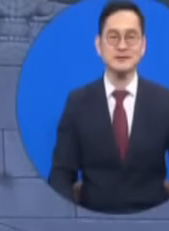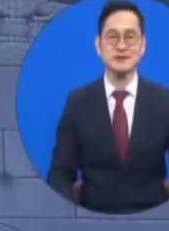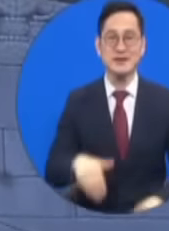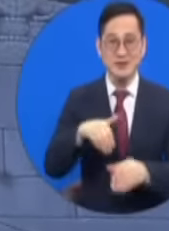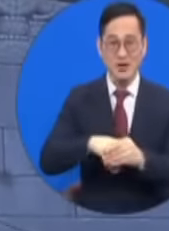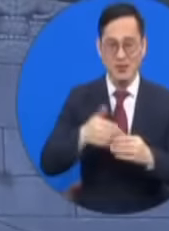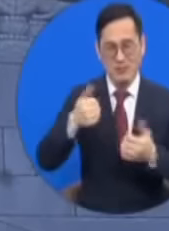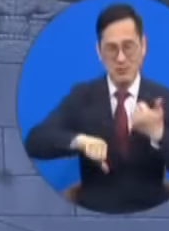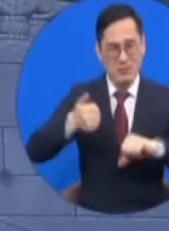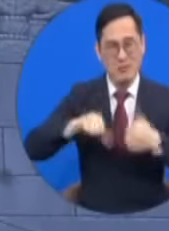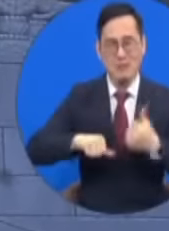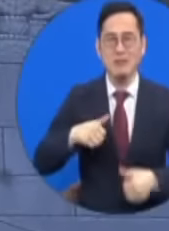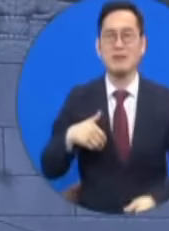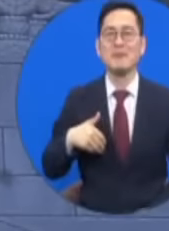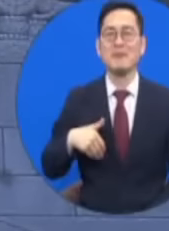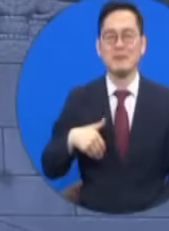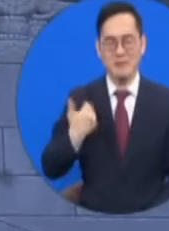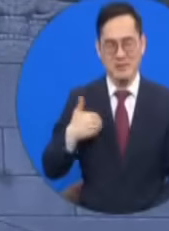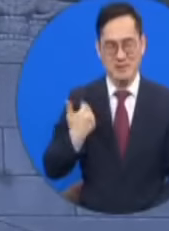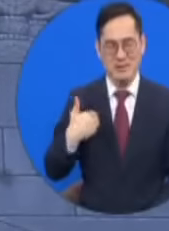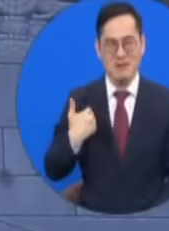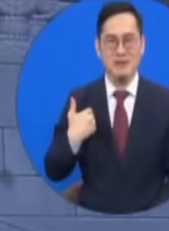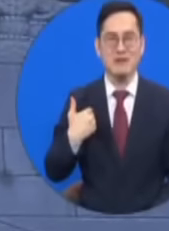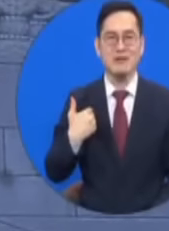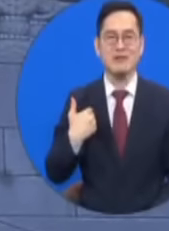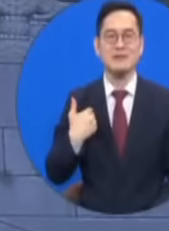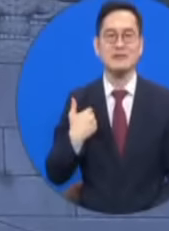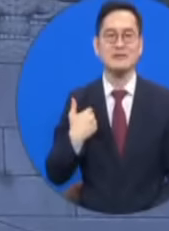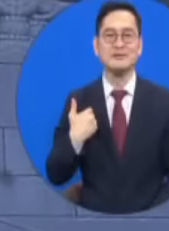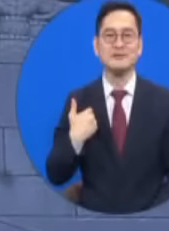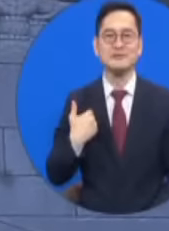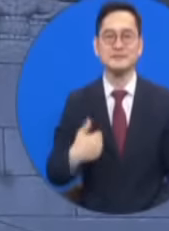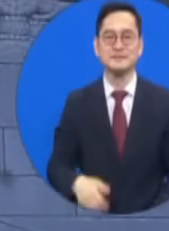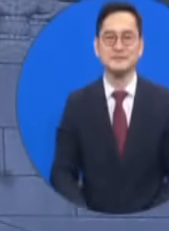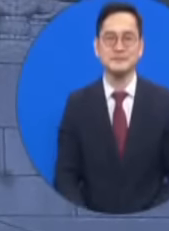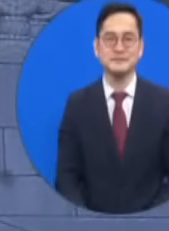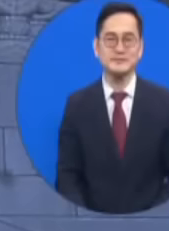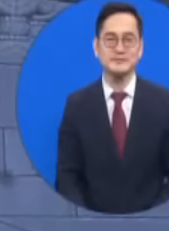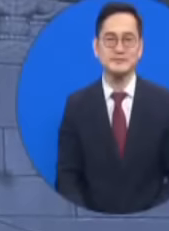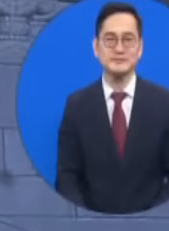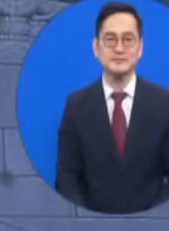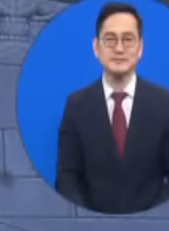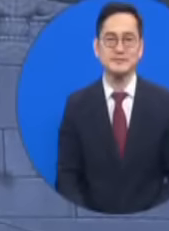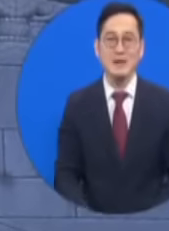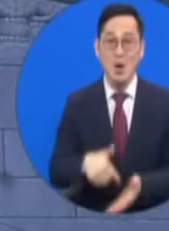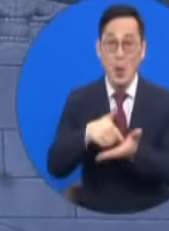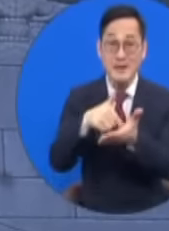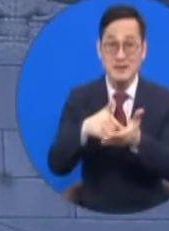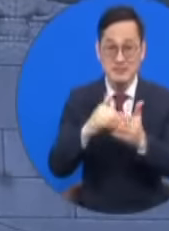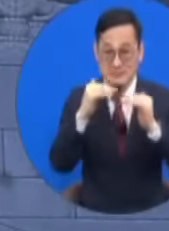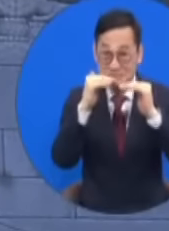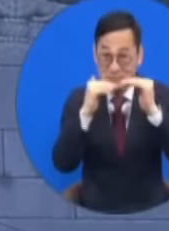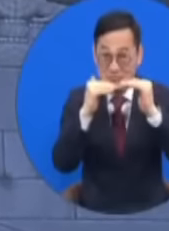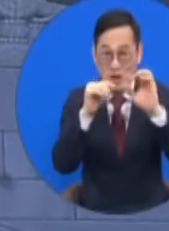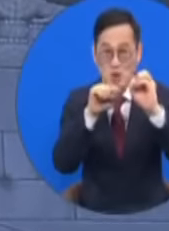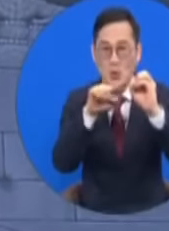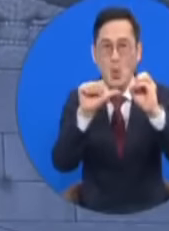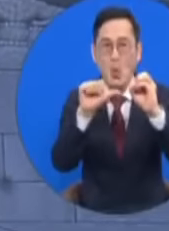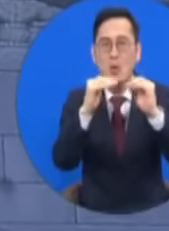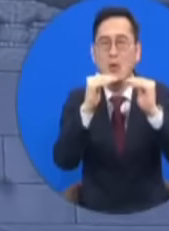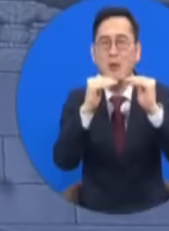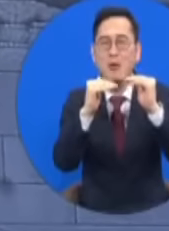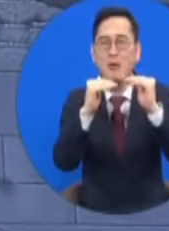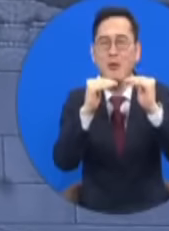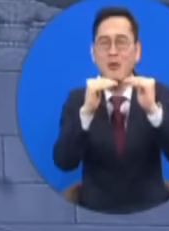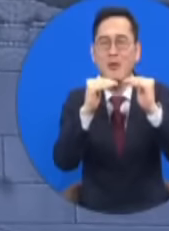양상으로 치닫고 있다라는 표현도 가능할 것 같습니다. 광진갑의 0.5%포인트 차이나는 그것도 여론조사